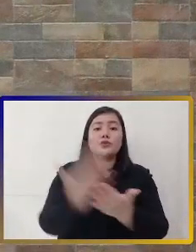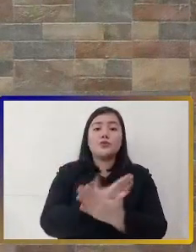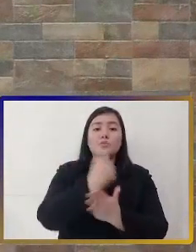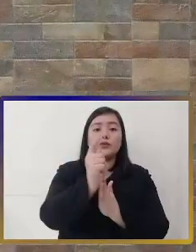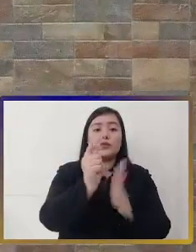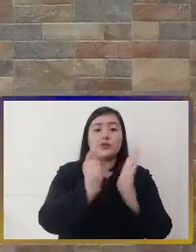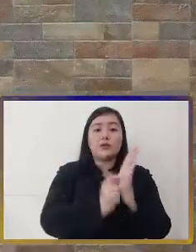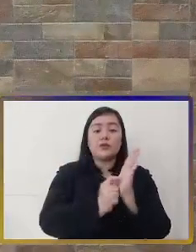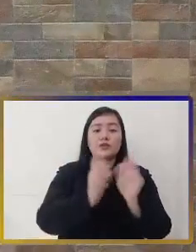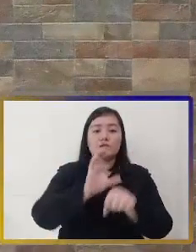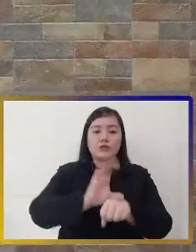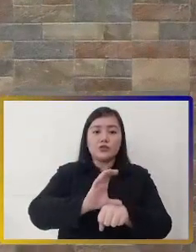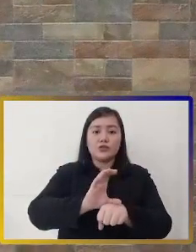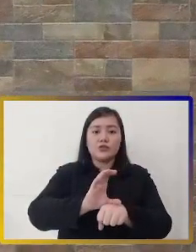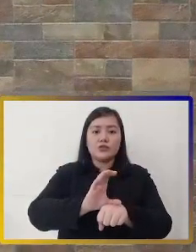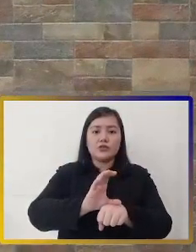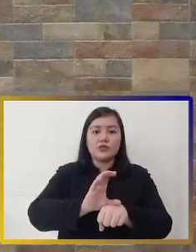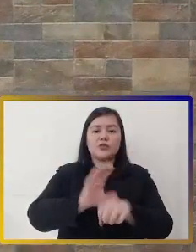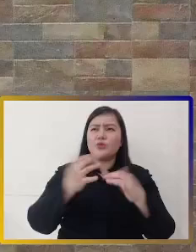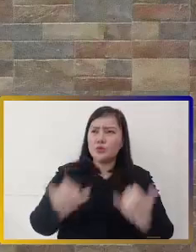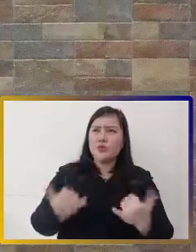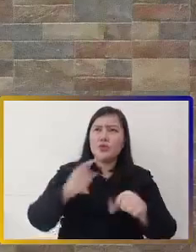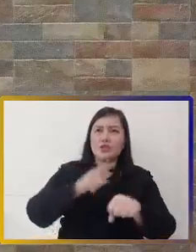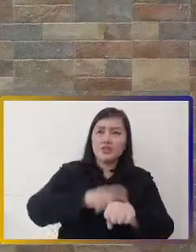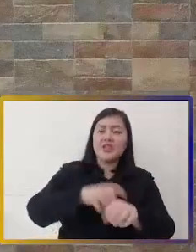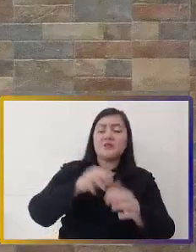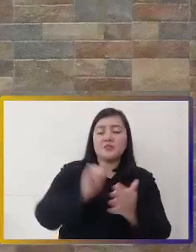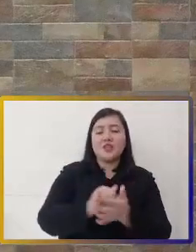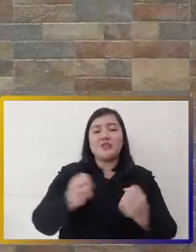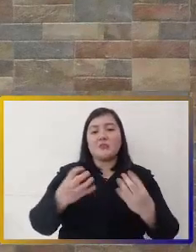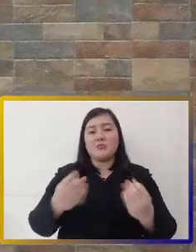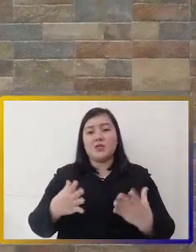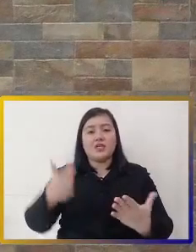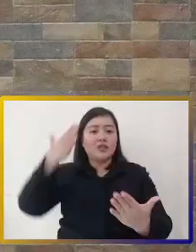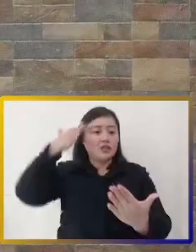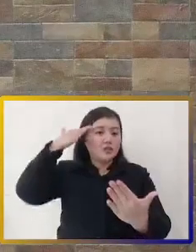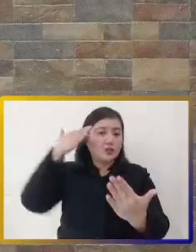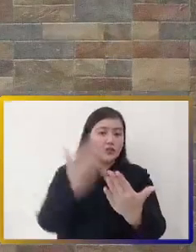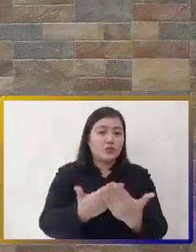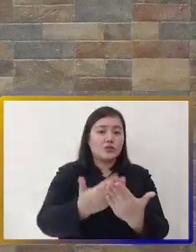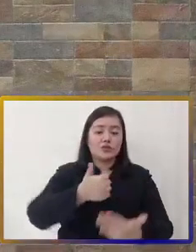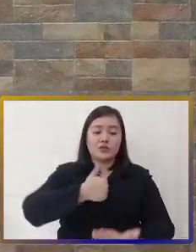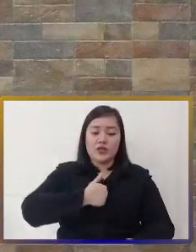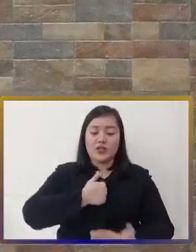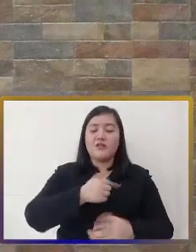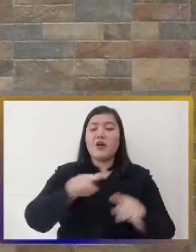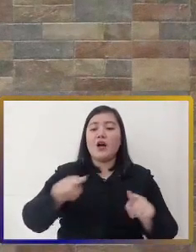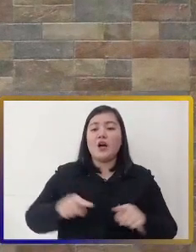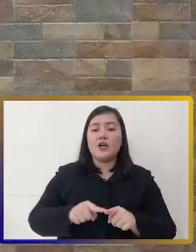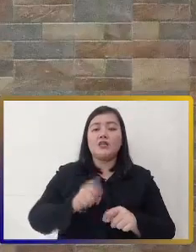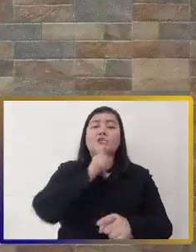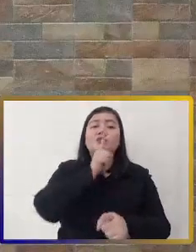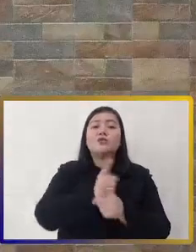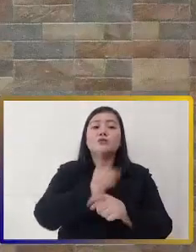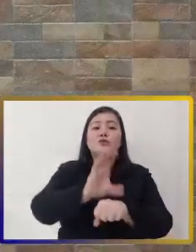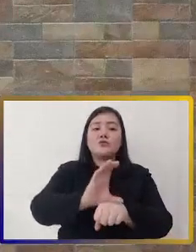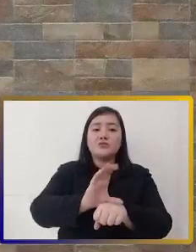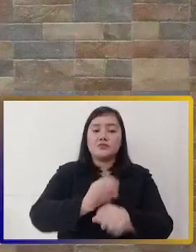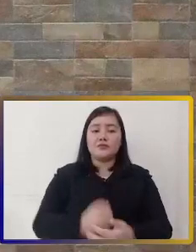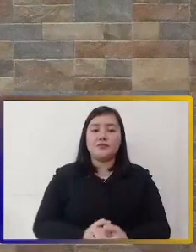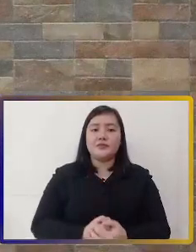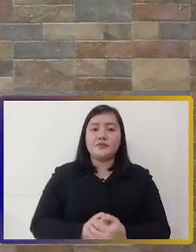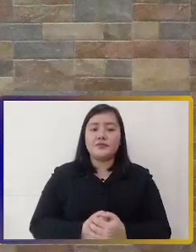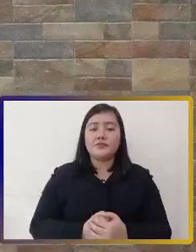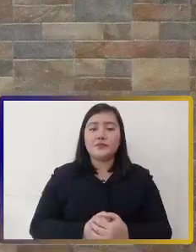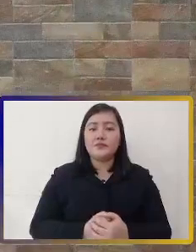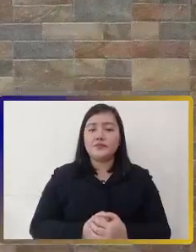na maraming nagpapakilala na sila ang totoong simbahan? You see? That is very important. Huwag po natin kalimutan, mga